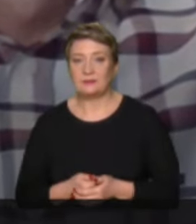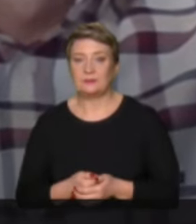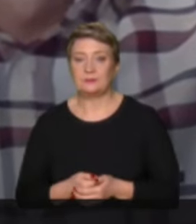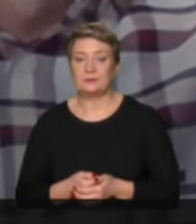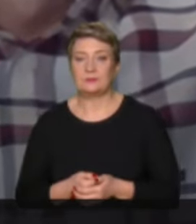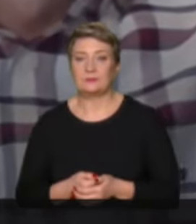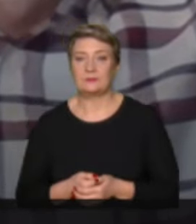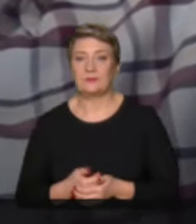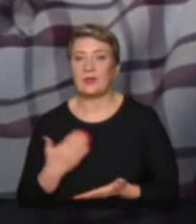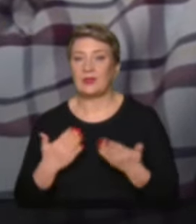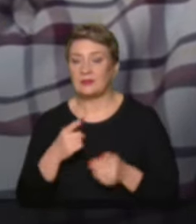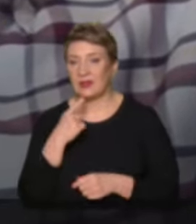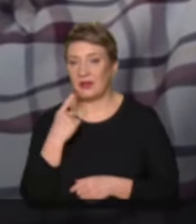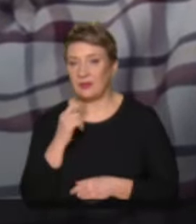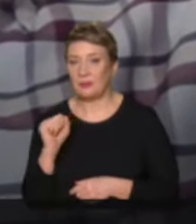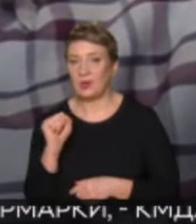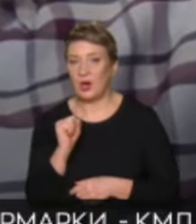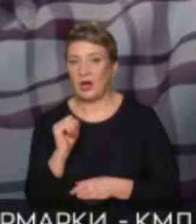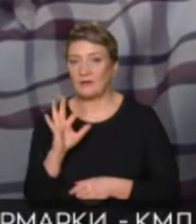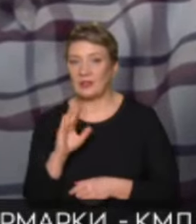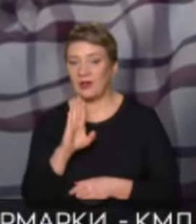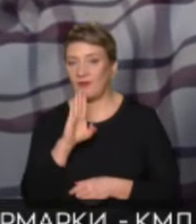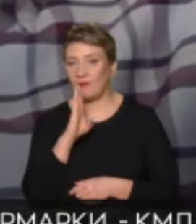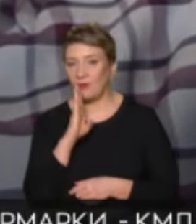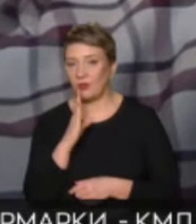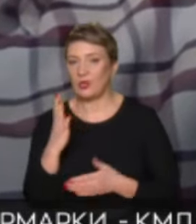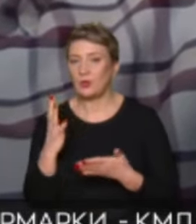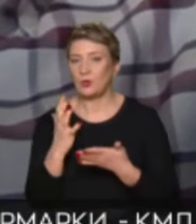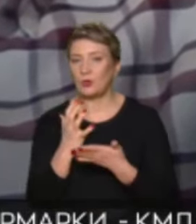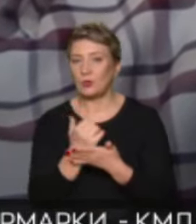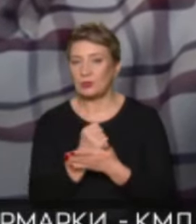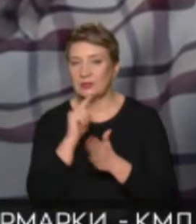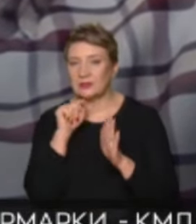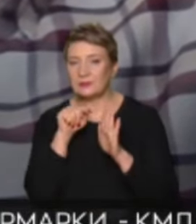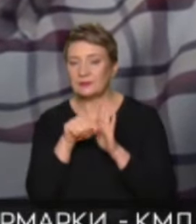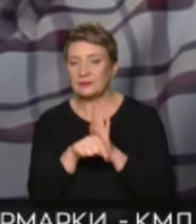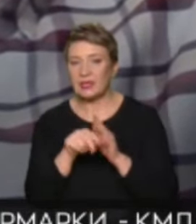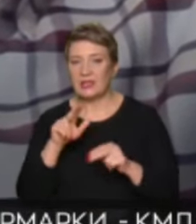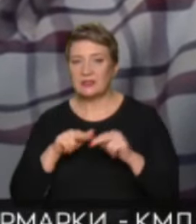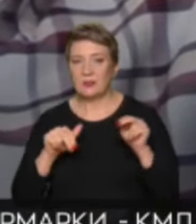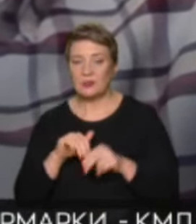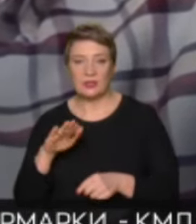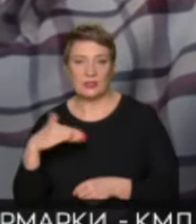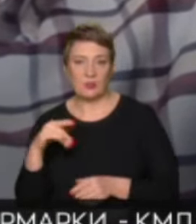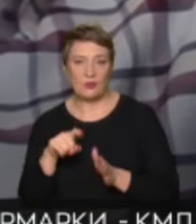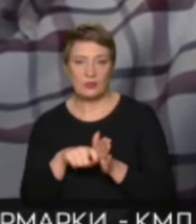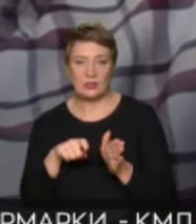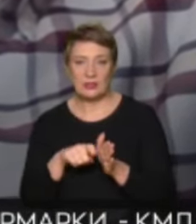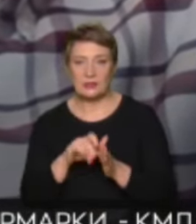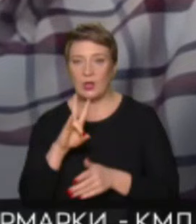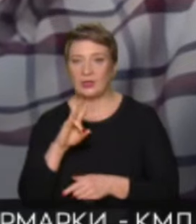Раз уже заговорили про Авдіївку, от ворогу вдалося зачепитися за забудову з боку Донецька. Наскільки це загрозлива